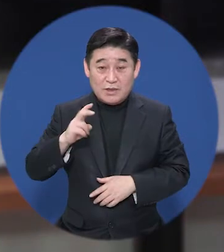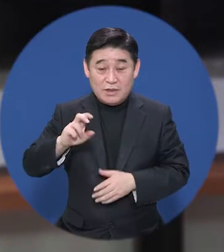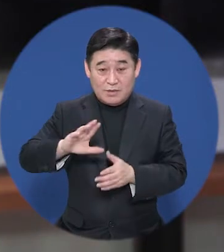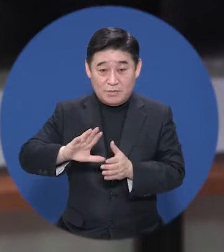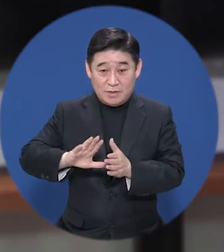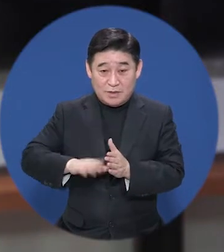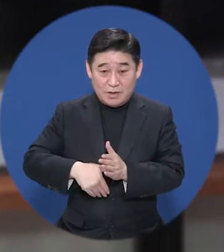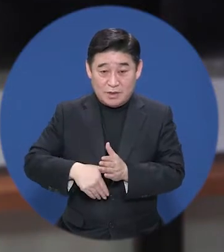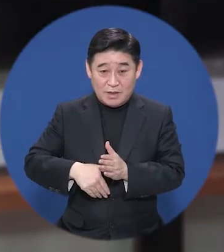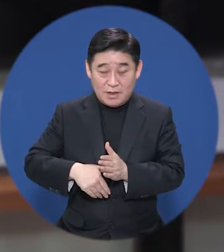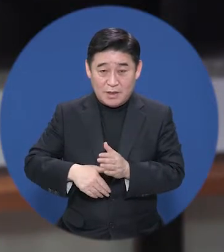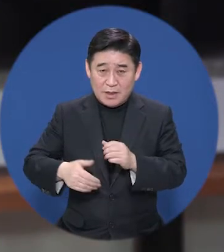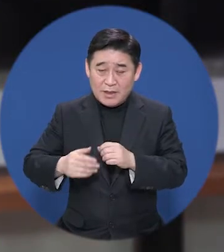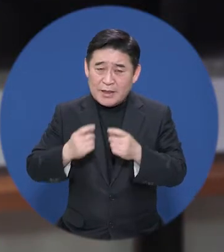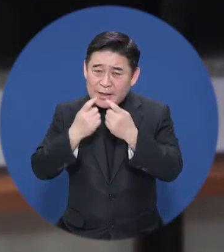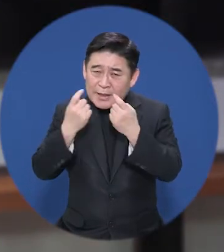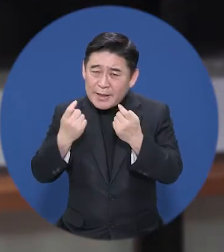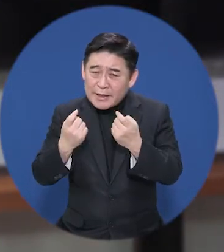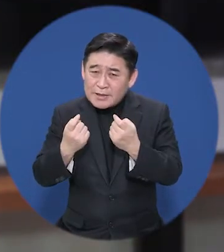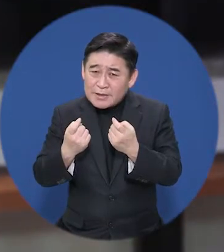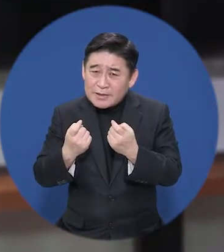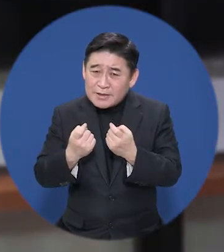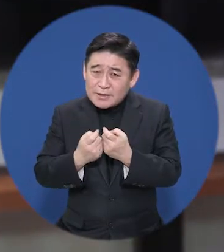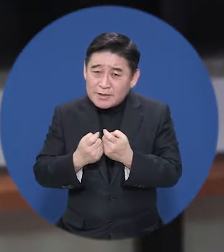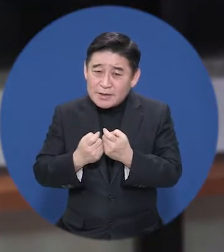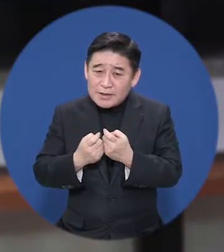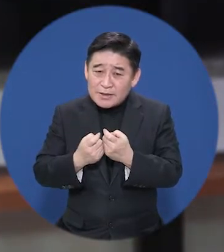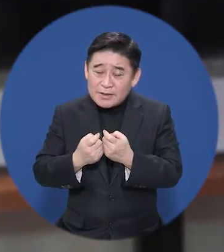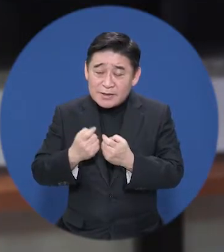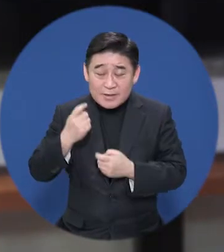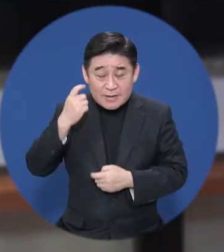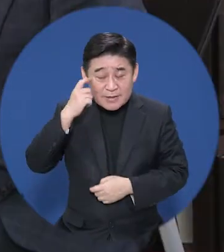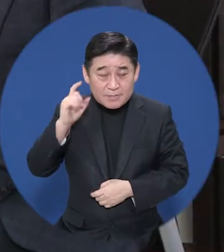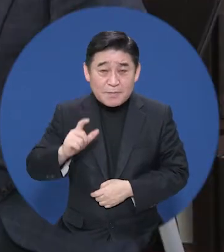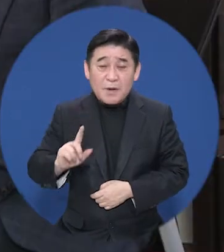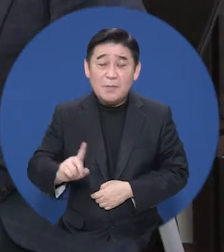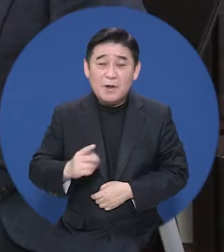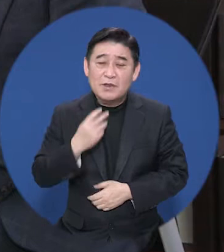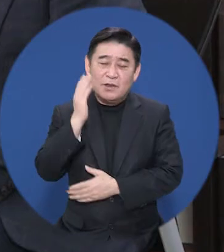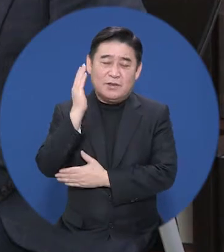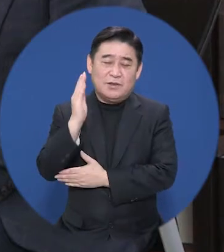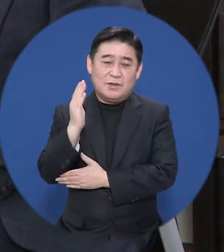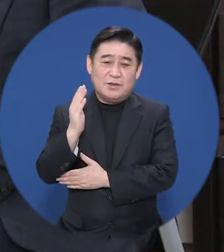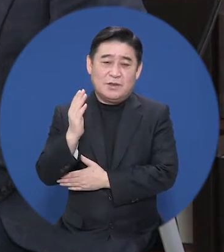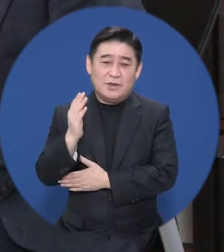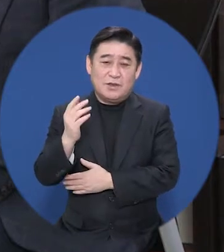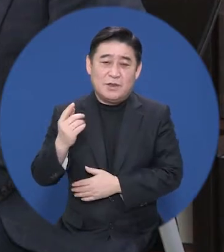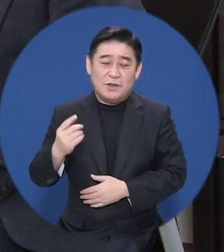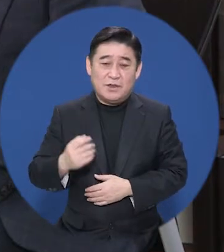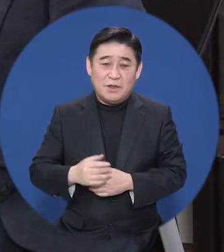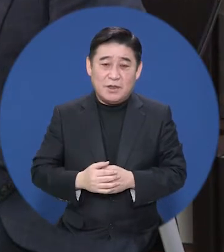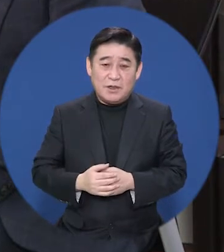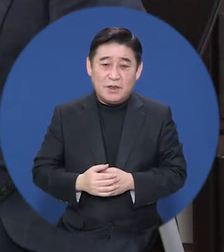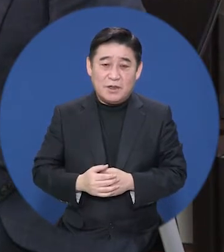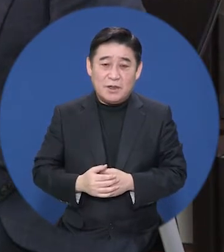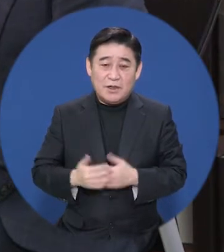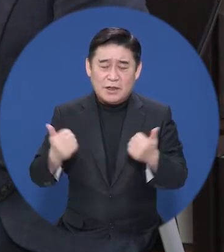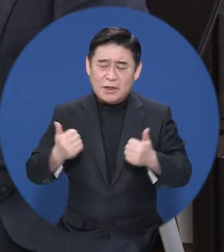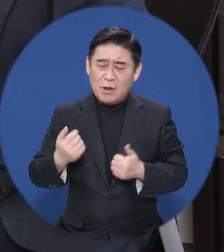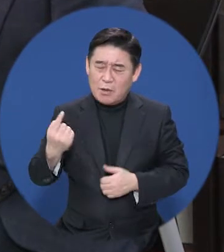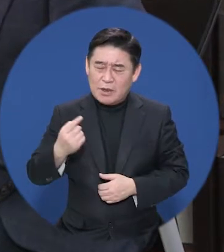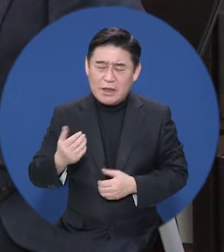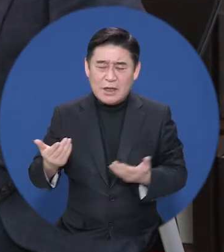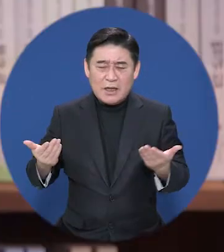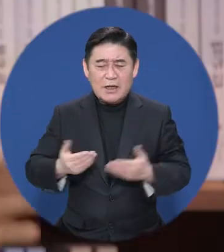2020년에 혹시 개인적으로 각오가 있으신지? 서울시에 와 보니까 서울시에서 할 일이 너무 많습니다.